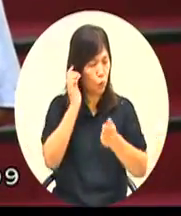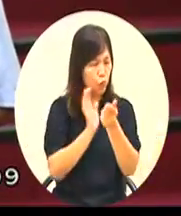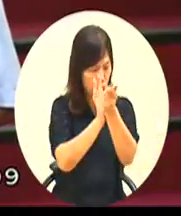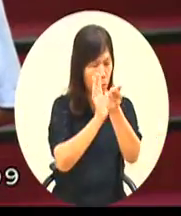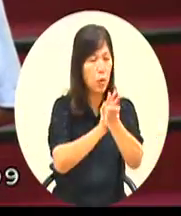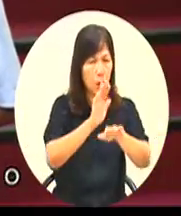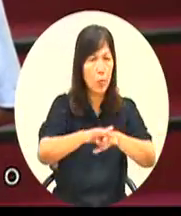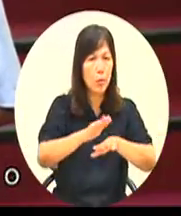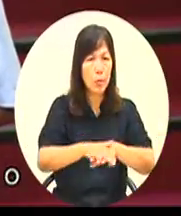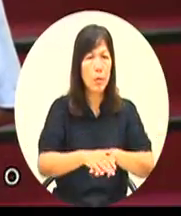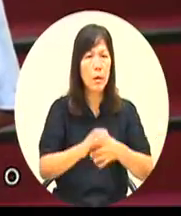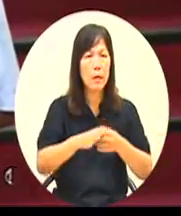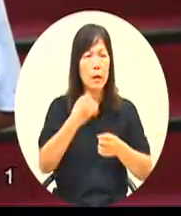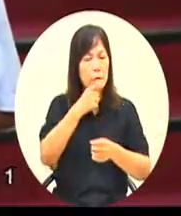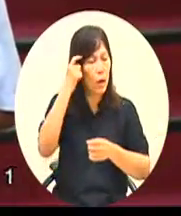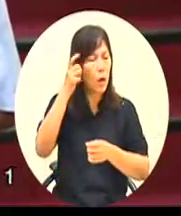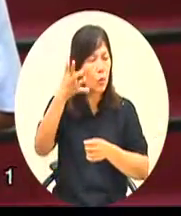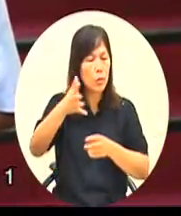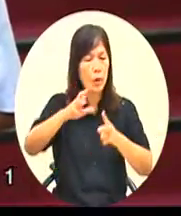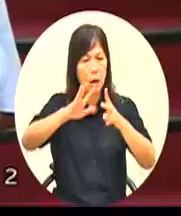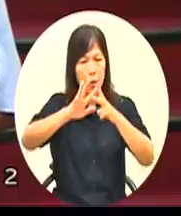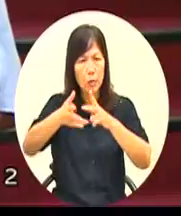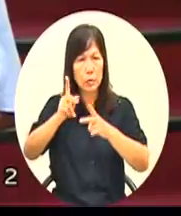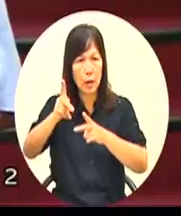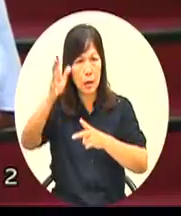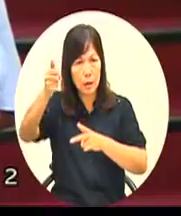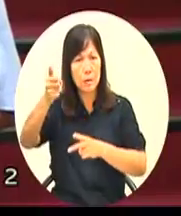也问了一下国小科的科长，